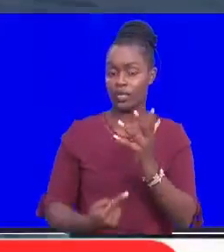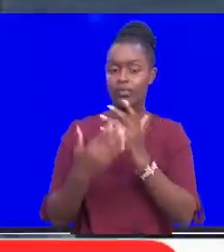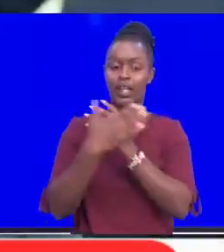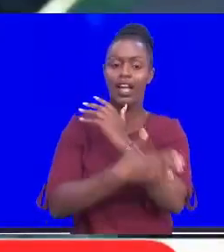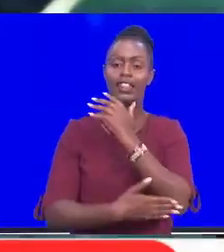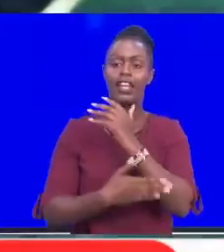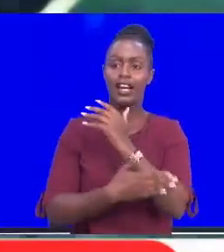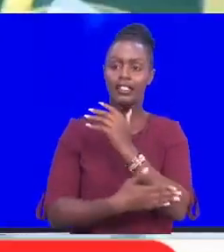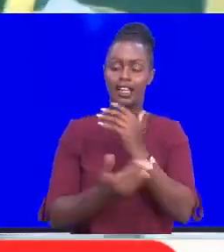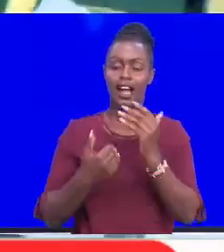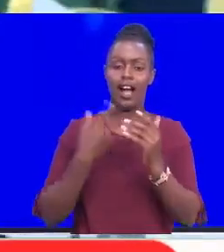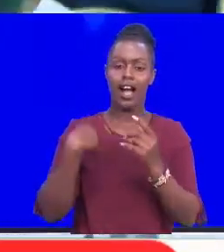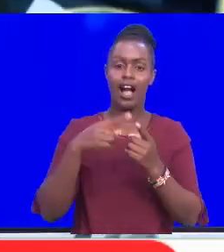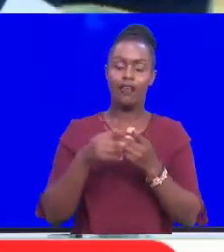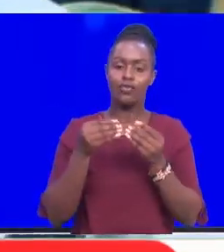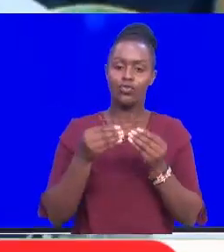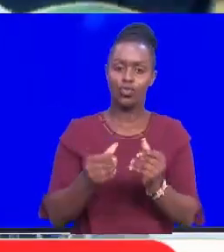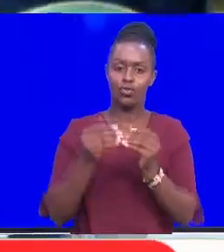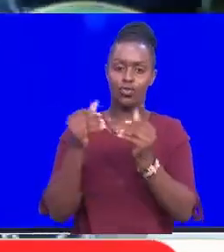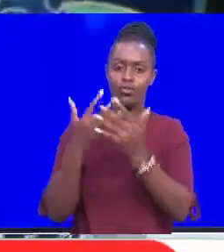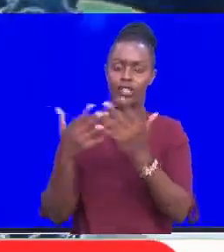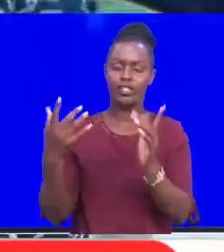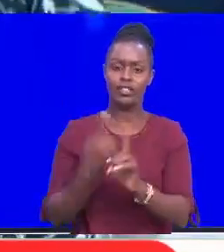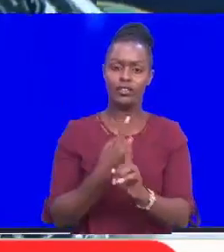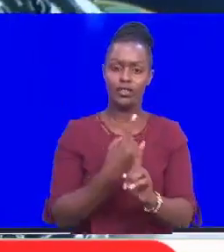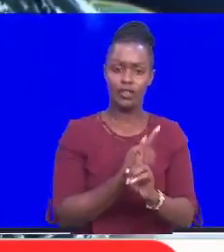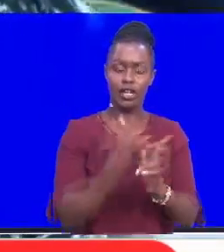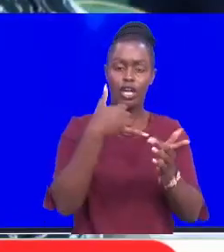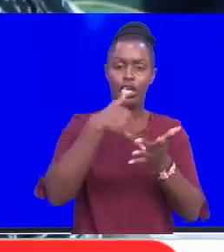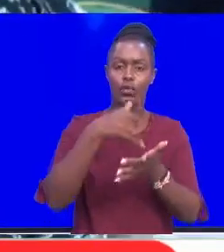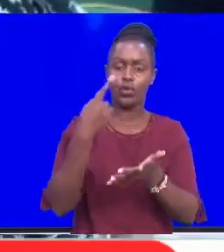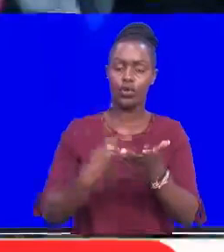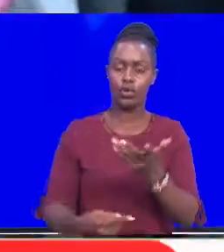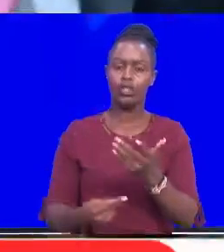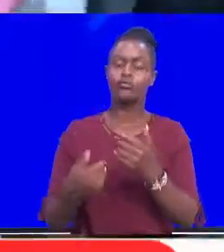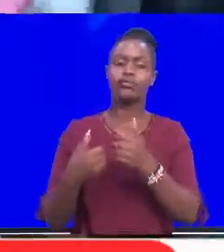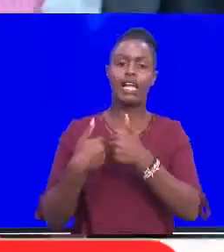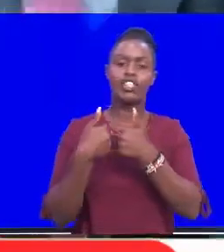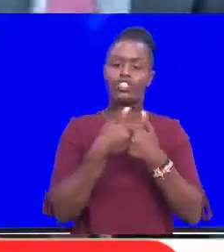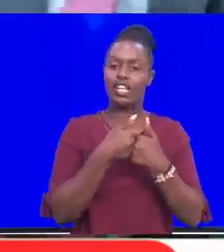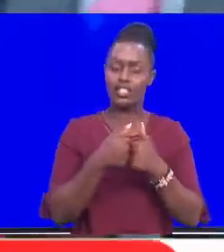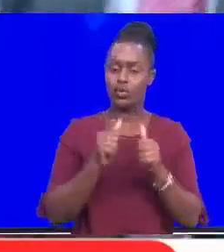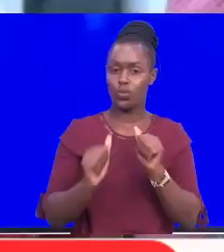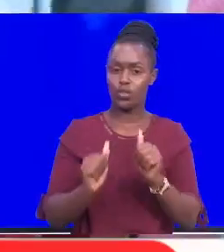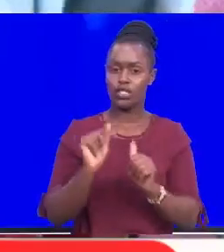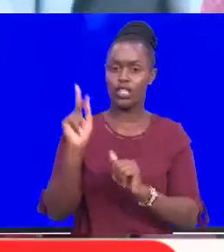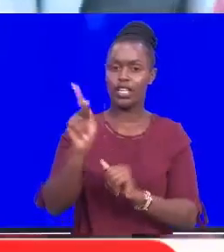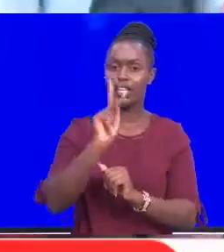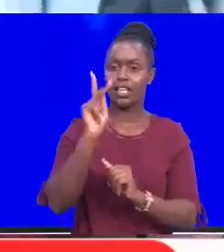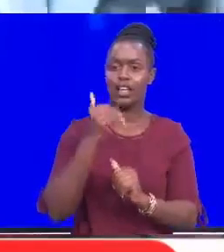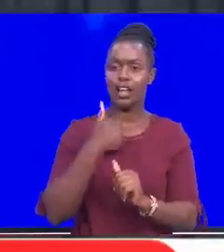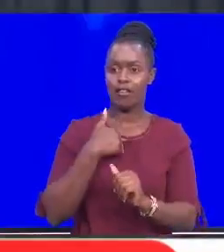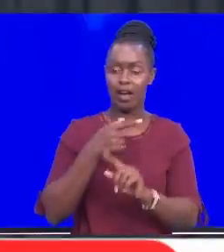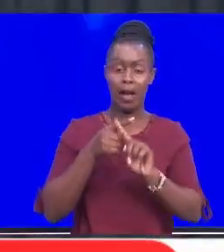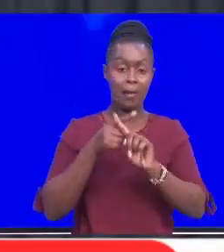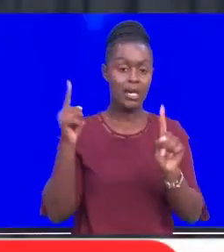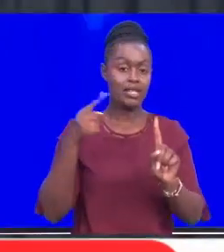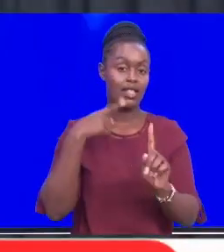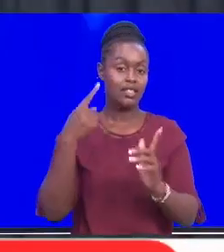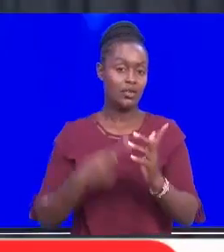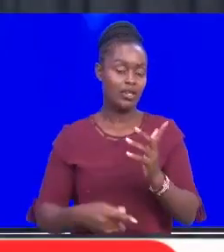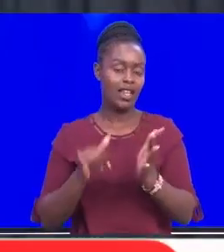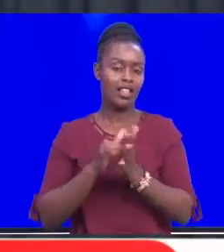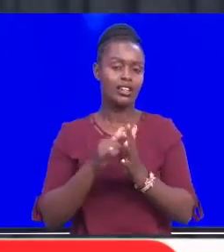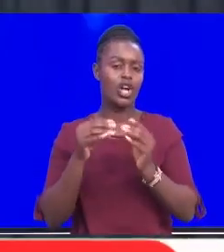imeshughulikia mambo muhimu katika kukabiliana na changamoto zinazoendelea kuwakumba wa Kenya, ingawa bado safari ni ndefu. And it